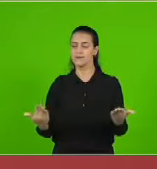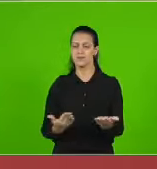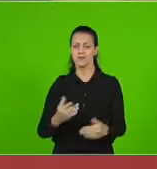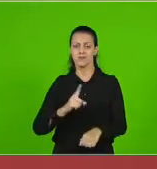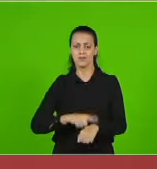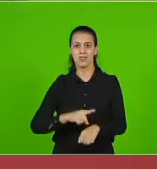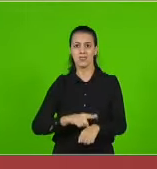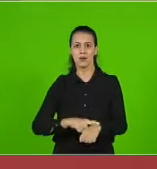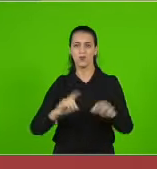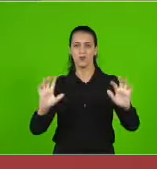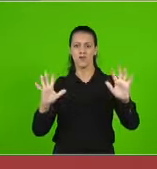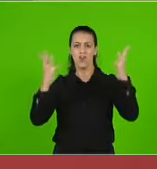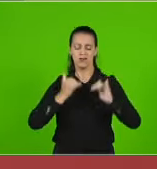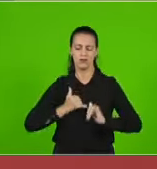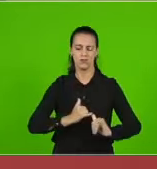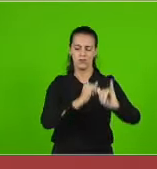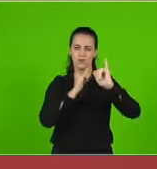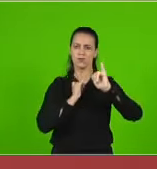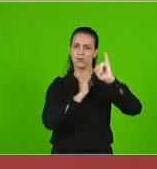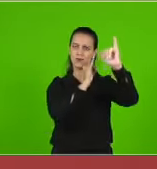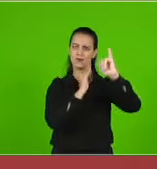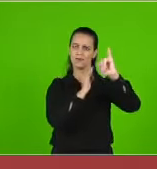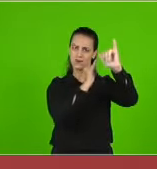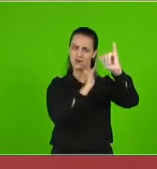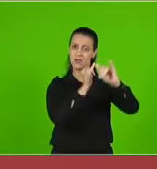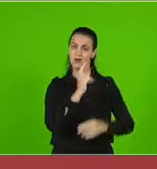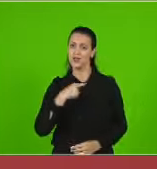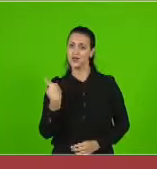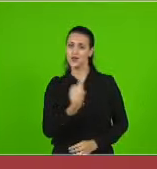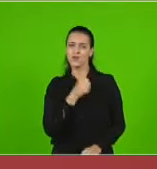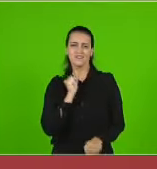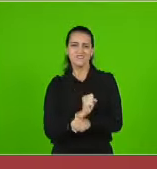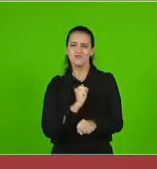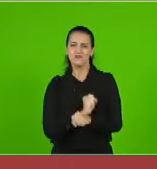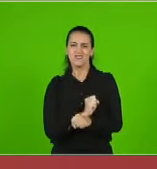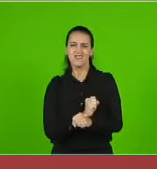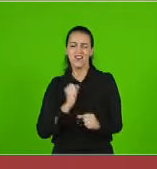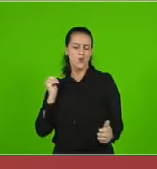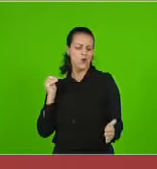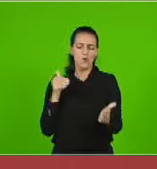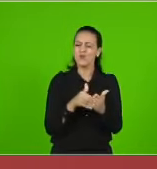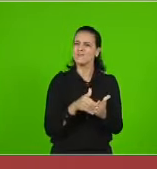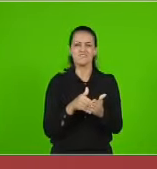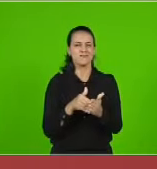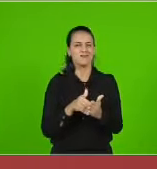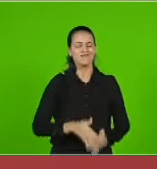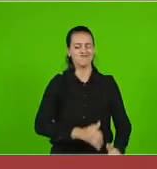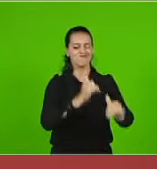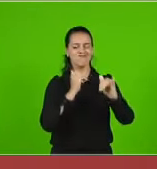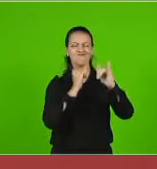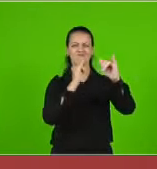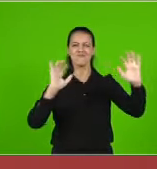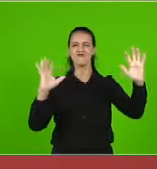В это время сейчас идет праздник труб. Мы ожидаем последнюю и